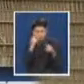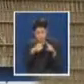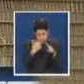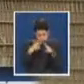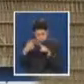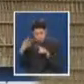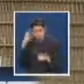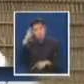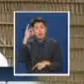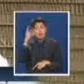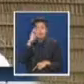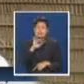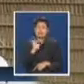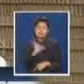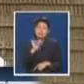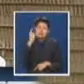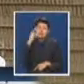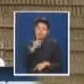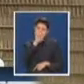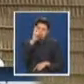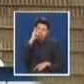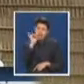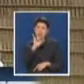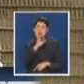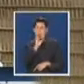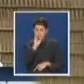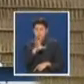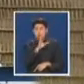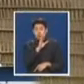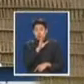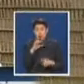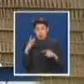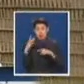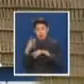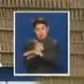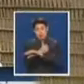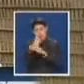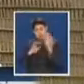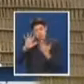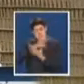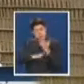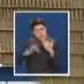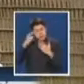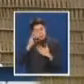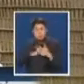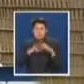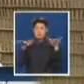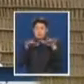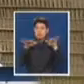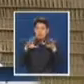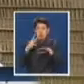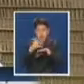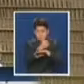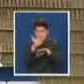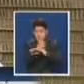ยครับเพียงแต่ว่าผมก็ยืนยันว่าถ้าบรรยากาศของบ้านเมืองเรียบร้อยนะครับพรรคการเมือง